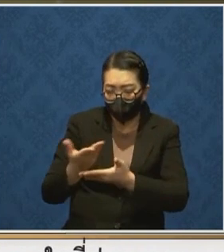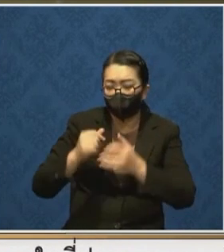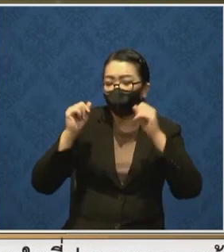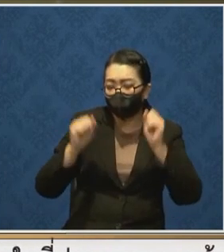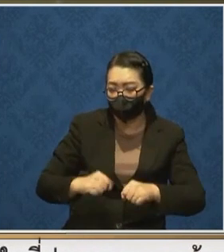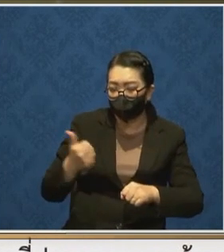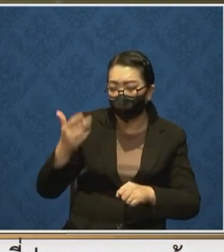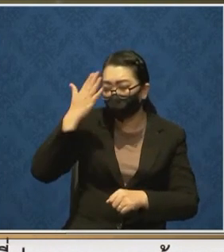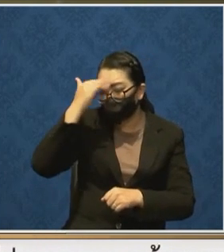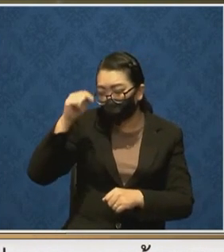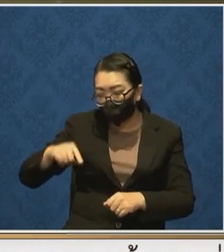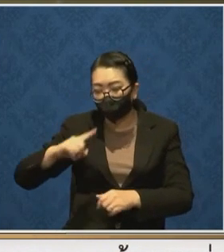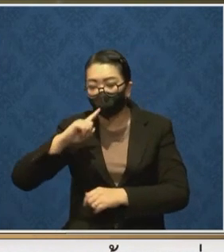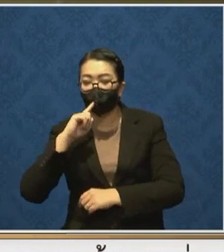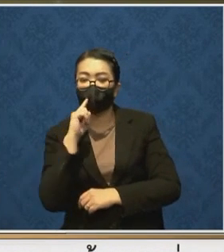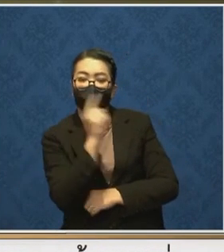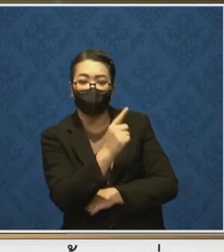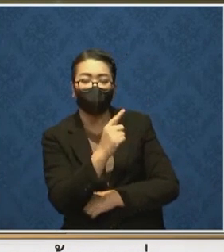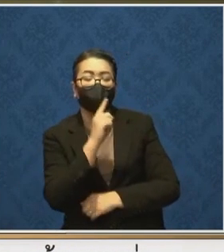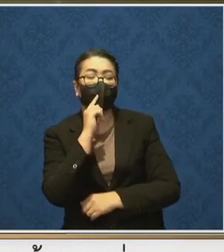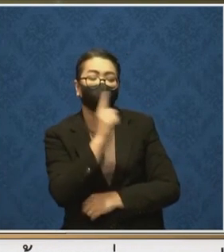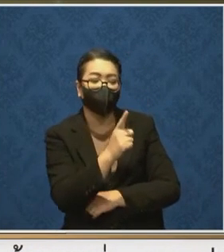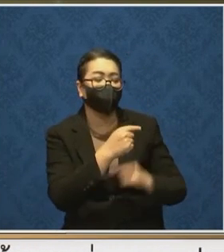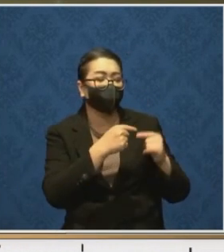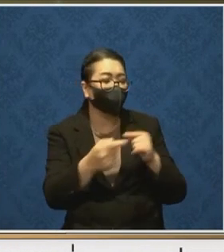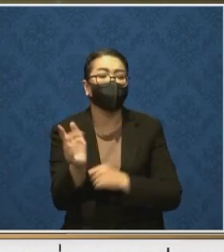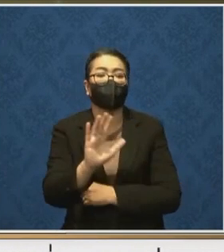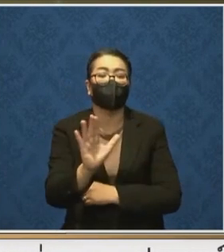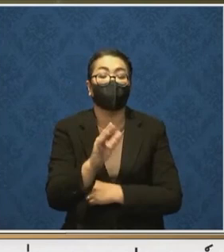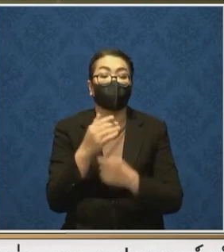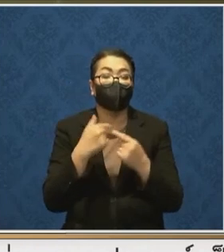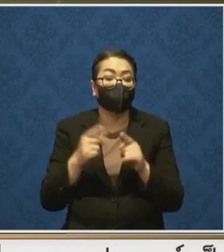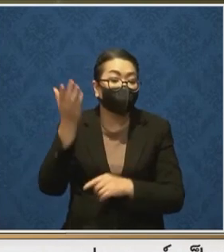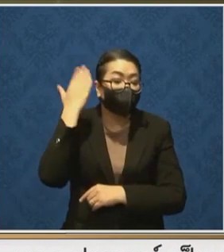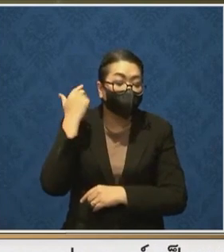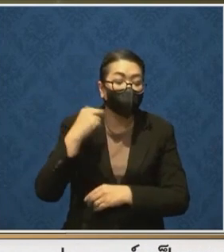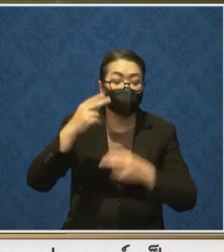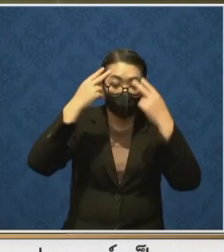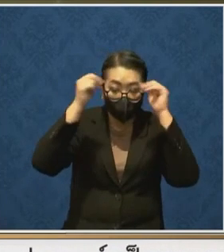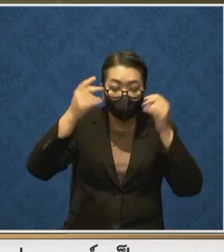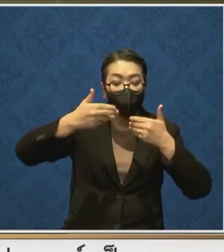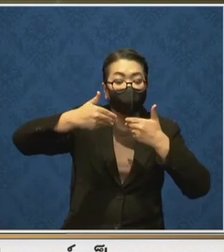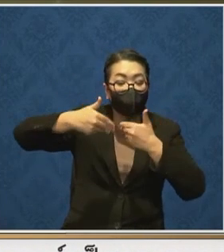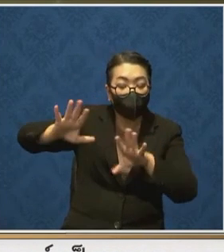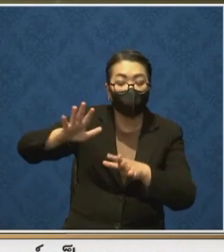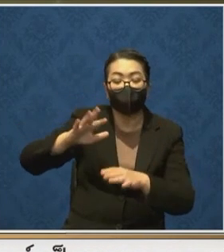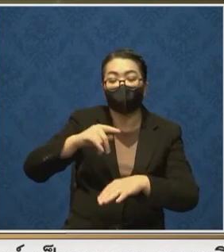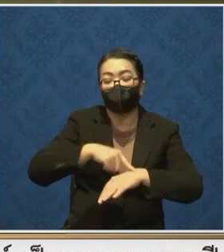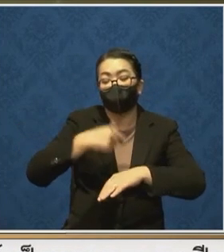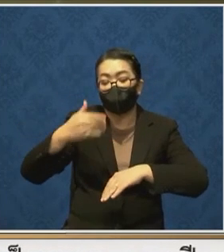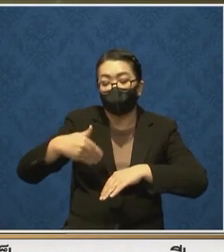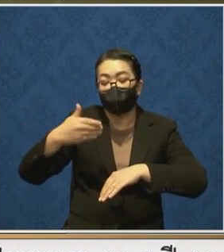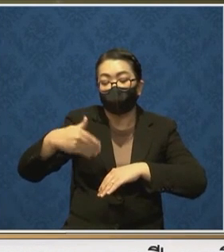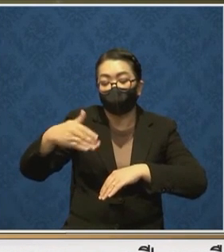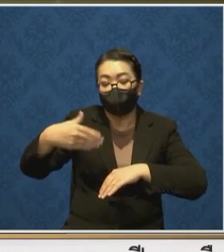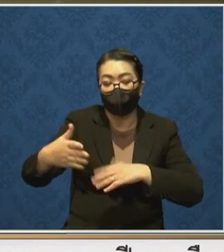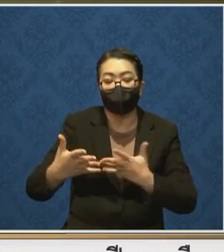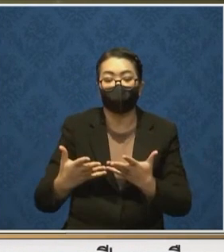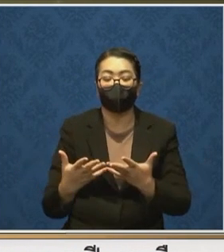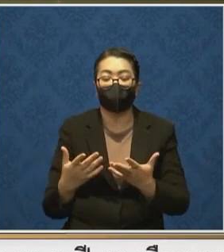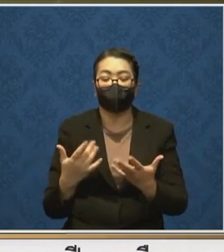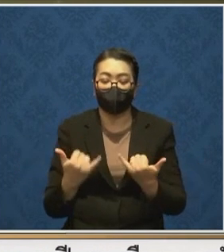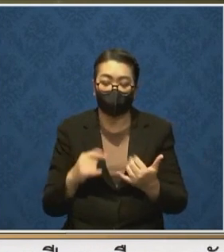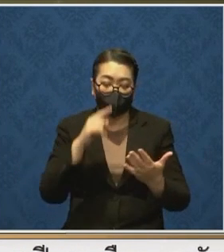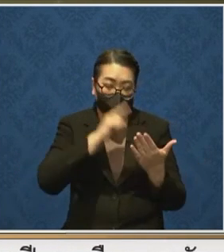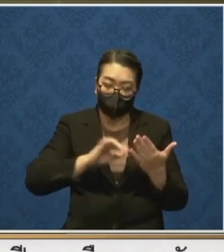ให้ Kingsgate ฟ้องร้องไทย ในชั้นอนุญาโตตรการแต่ตอนนั้พเประยทธกลบป่อยจนเวลาร่วงเลยปูยี่ปูยำจ